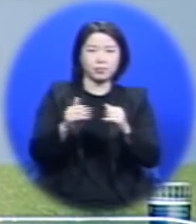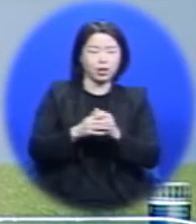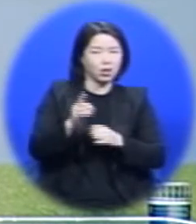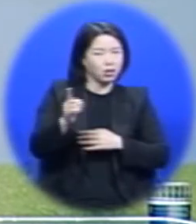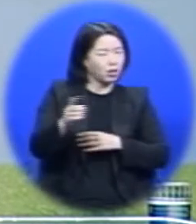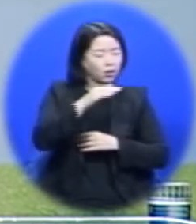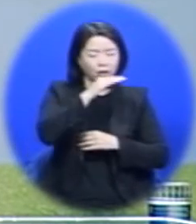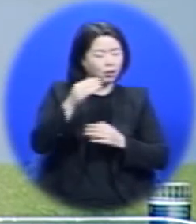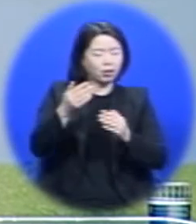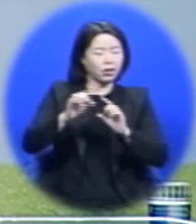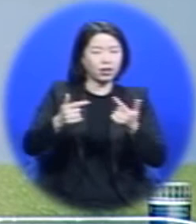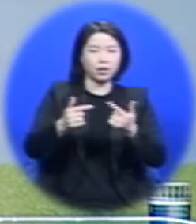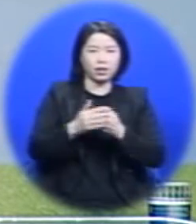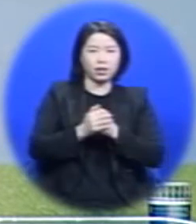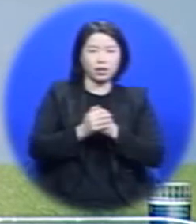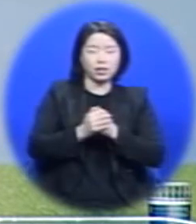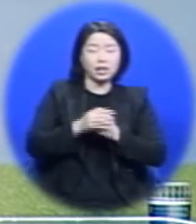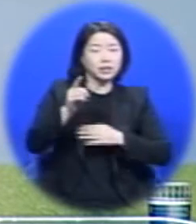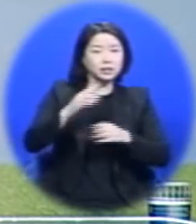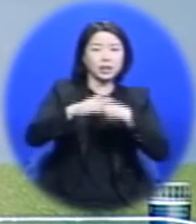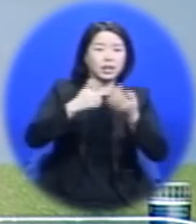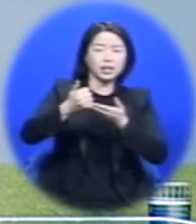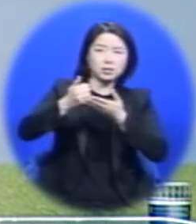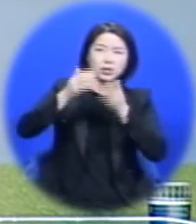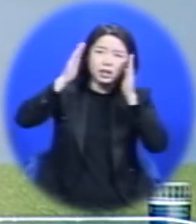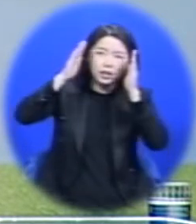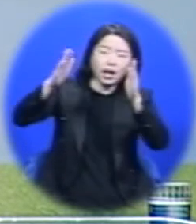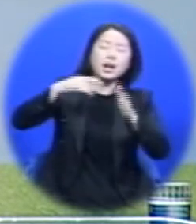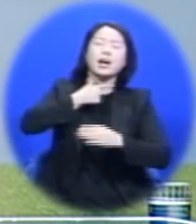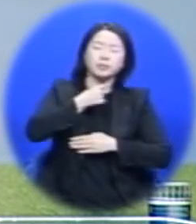정 비정상이네. 그 하나님을 향한 갈망이.